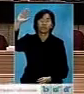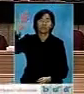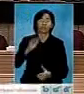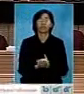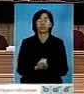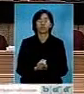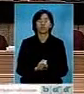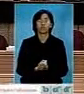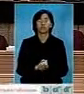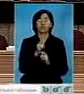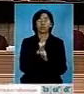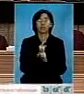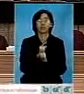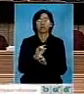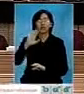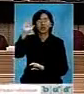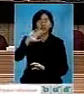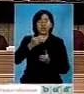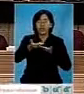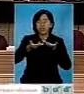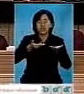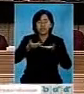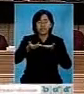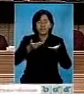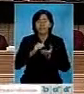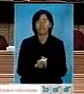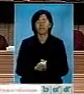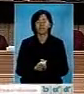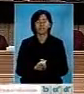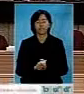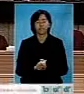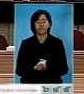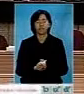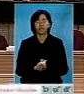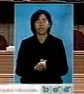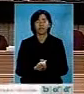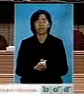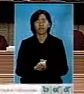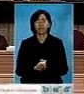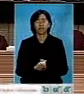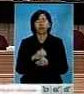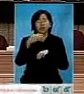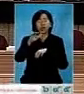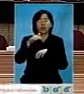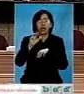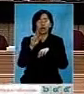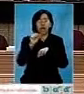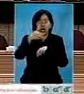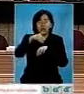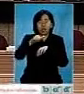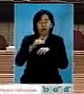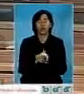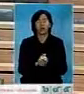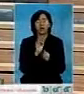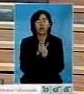อดเมื่อกี้นี่ตามข้อ43 เขาไม่ได้ประท้วงครับเขาหารือนะครับแล้วผมก ็งั้นผมชี้แจงว่าที่อยู่ข้างนอกมันอยู่นอกสภาและเสื้อแดงเขามาให้ก